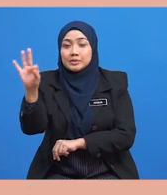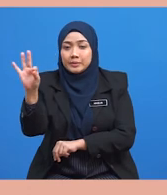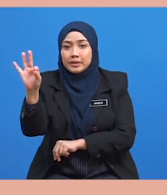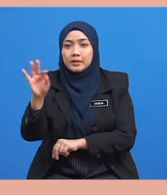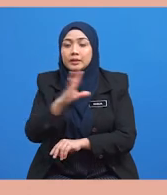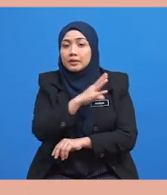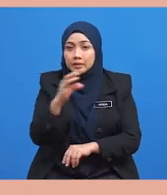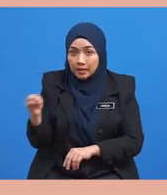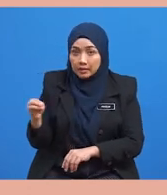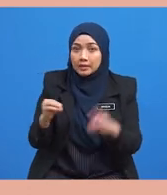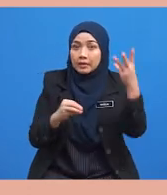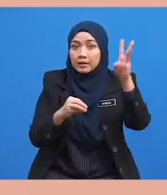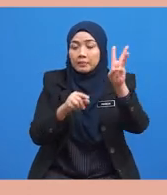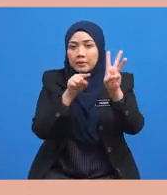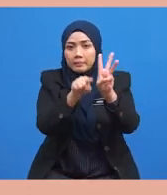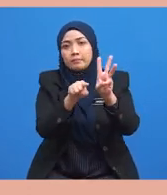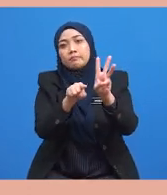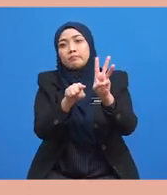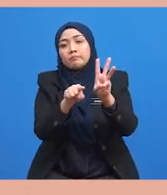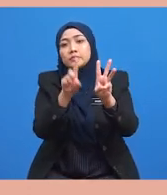262.29 dan